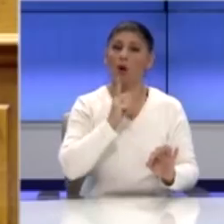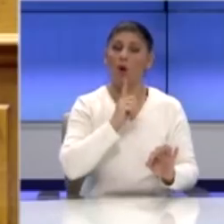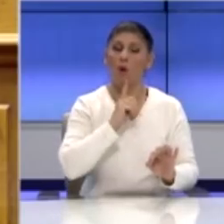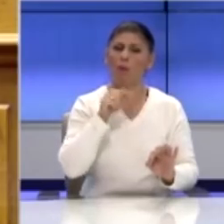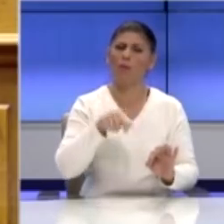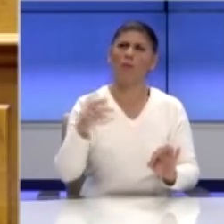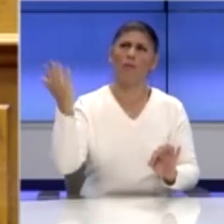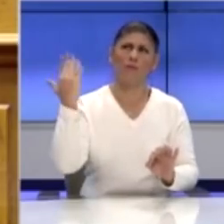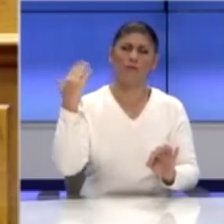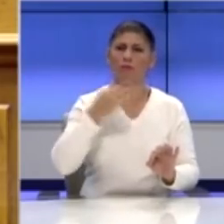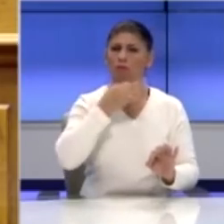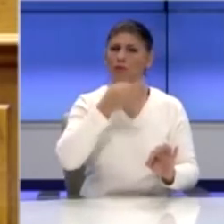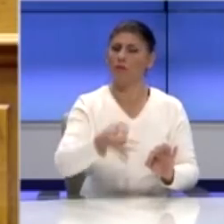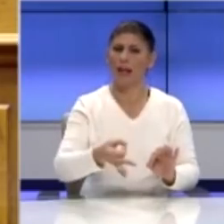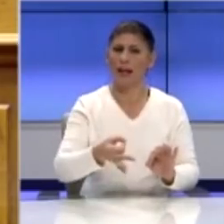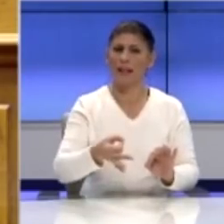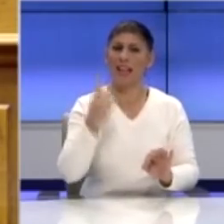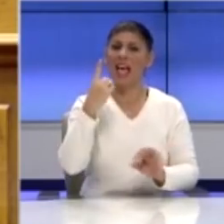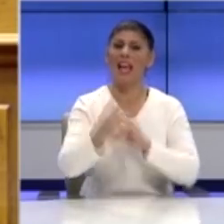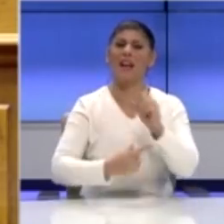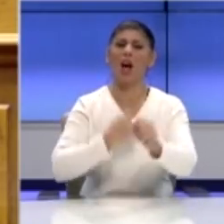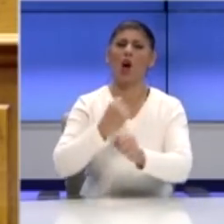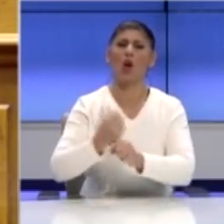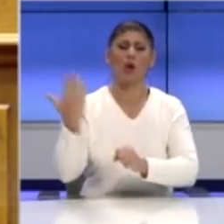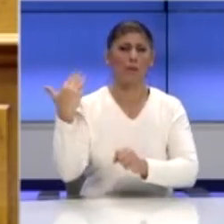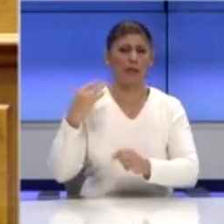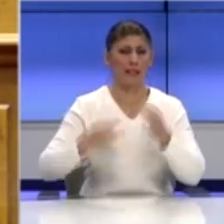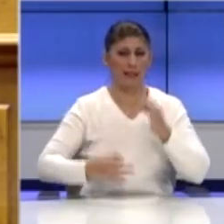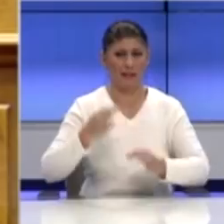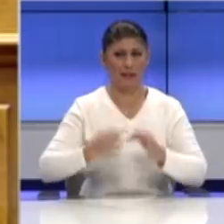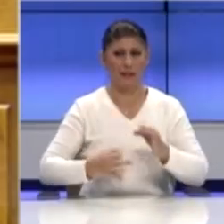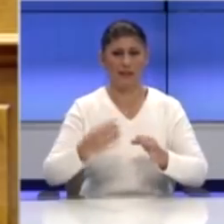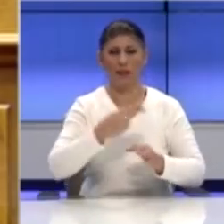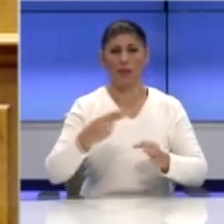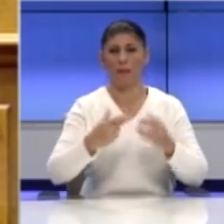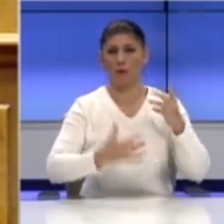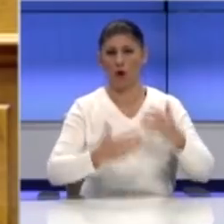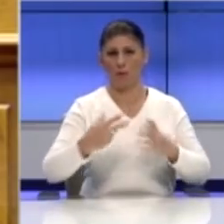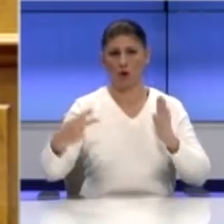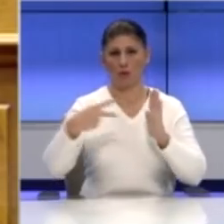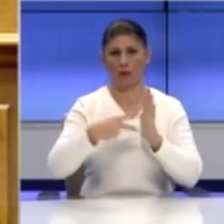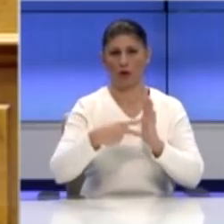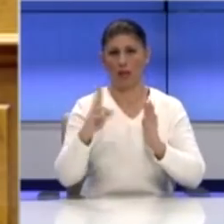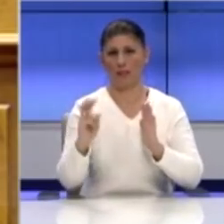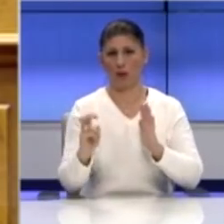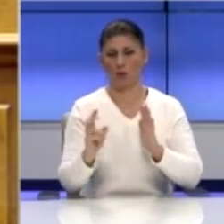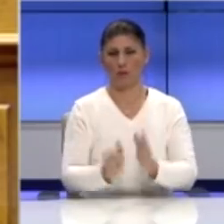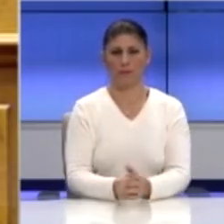τις τοποθετήσεις που κάνατε ένα χρόνο πριν στη συζήτηση για τον προϋπολογισμό του